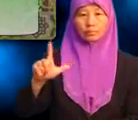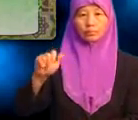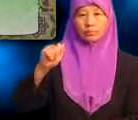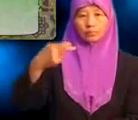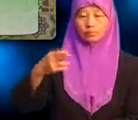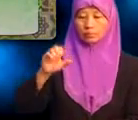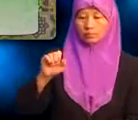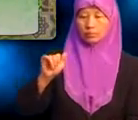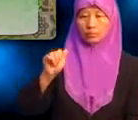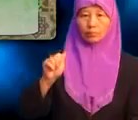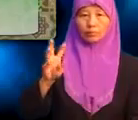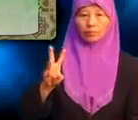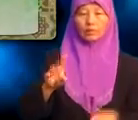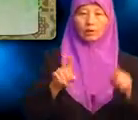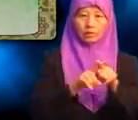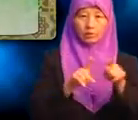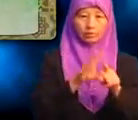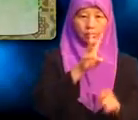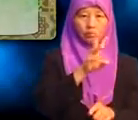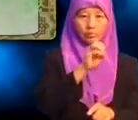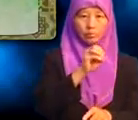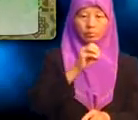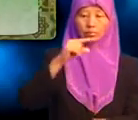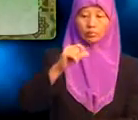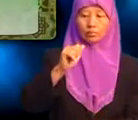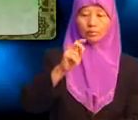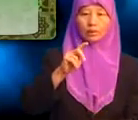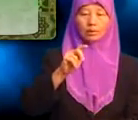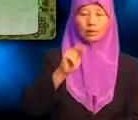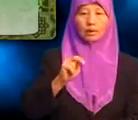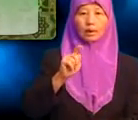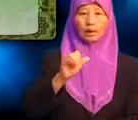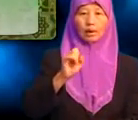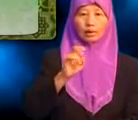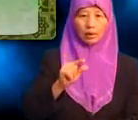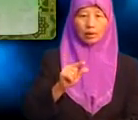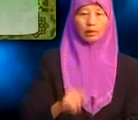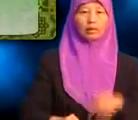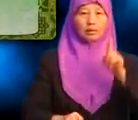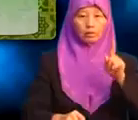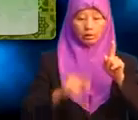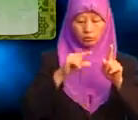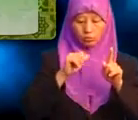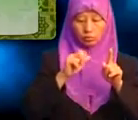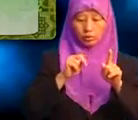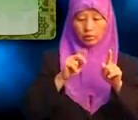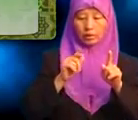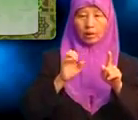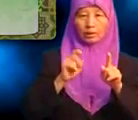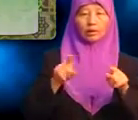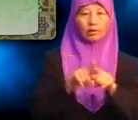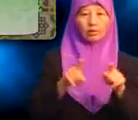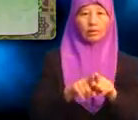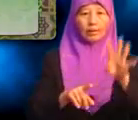dengan 60 gantang Madinah pada zaman baginda. Satu gantang bersamaan 4